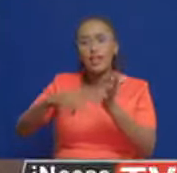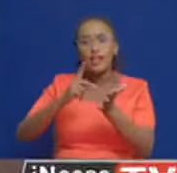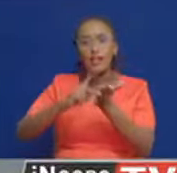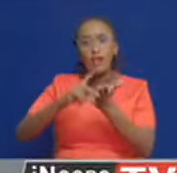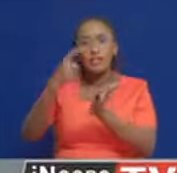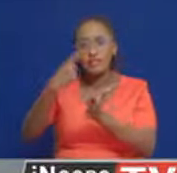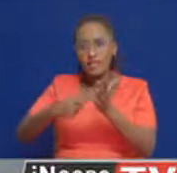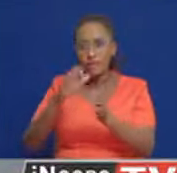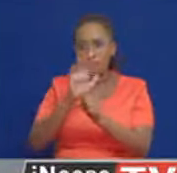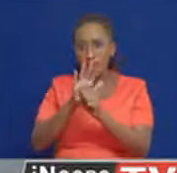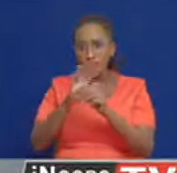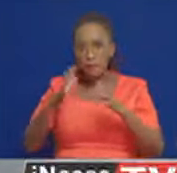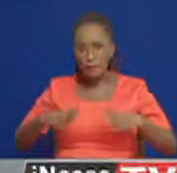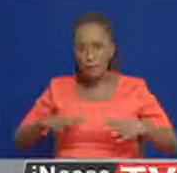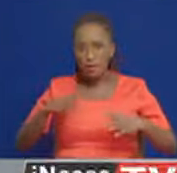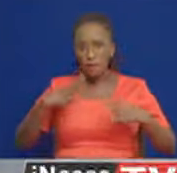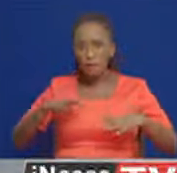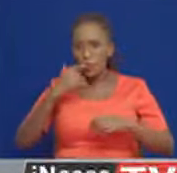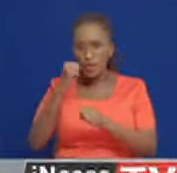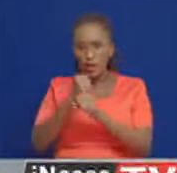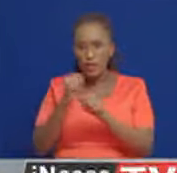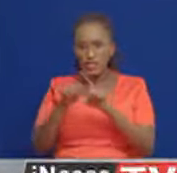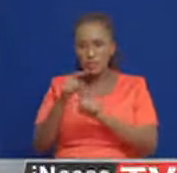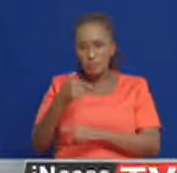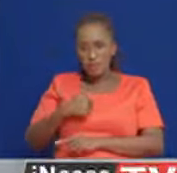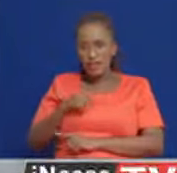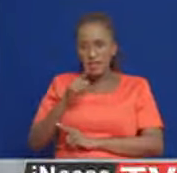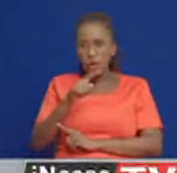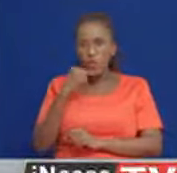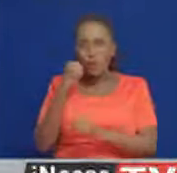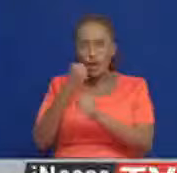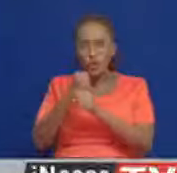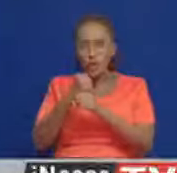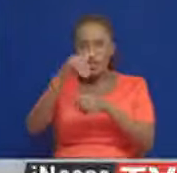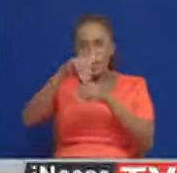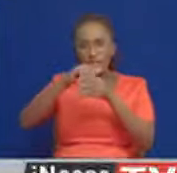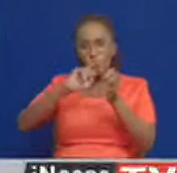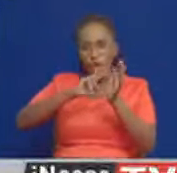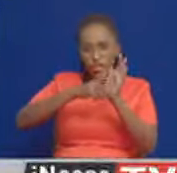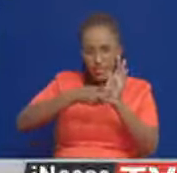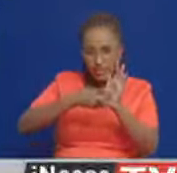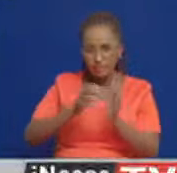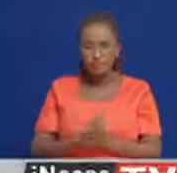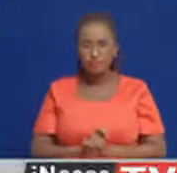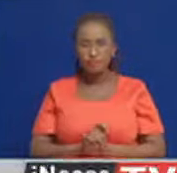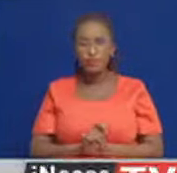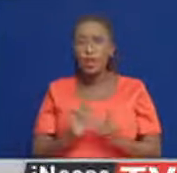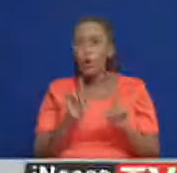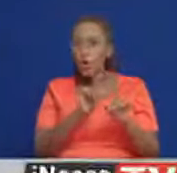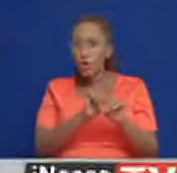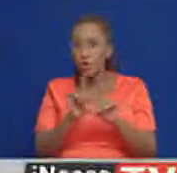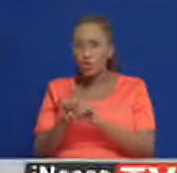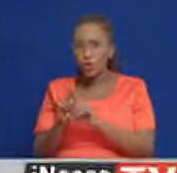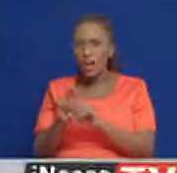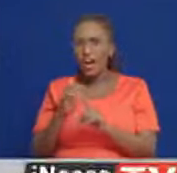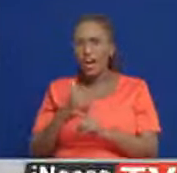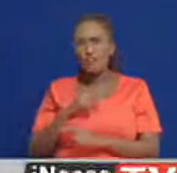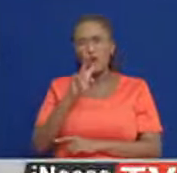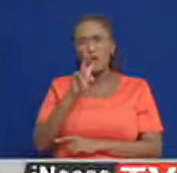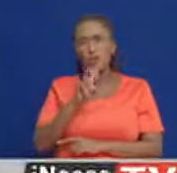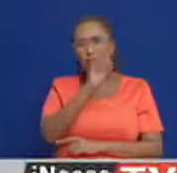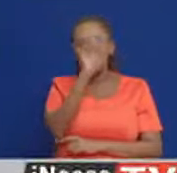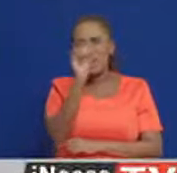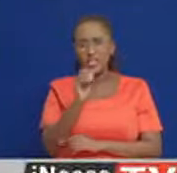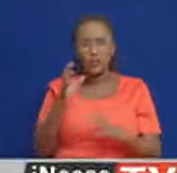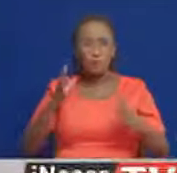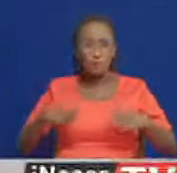wale ambao wana kazi kama mimi na wewe, ambao wana kazi ambayo ile ya contract, ile tunaita formal employment. Na ni asilimia 20 tu ya watu ambao